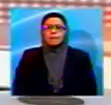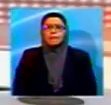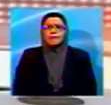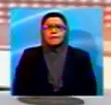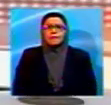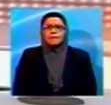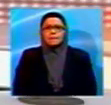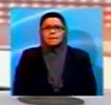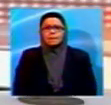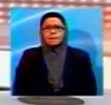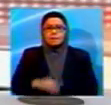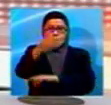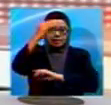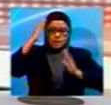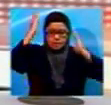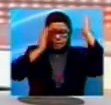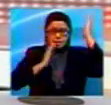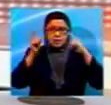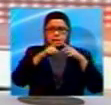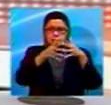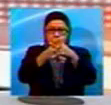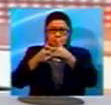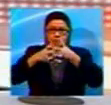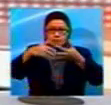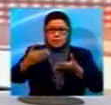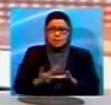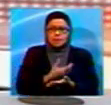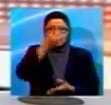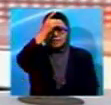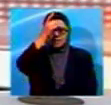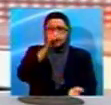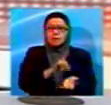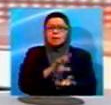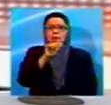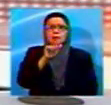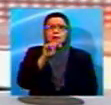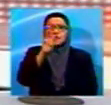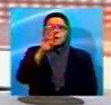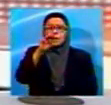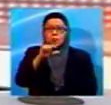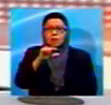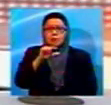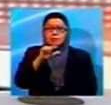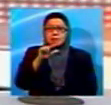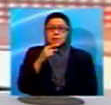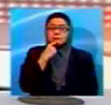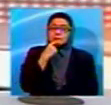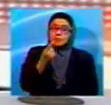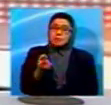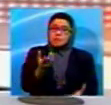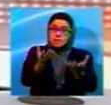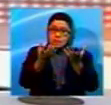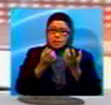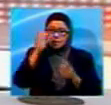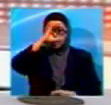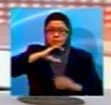kini duta besar Malaysia ke Amerika Syarikat yang baru Datuk Dr Awang adik Husin berazam mencari kaedah terbaik melaksanakan